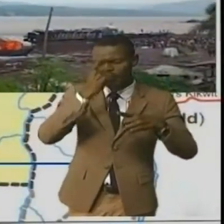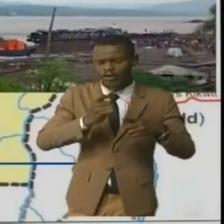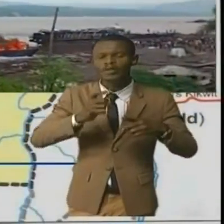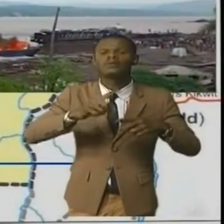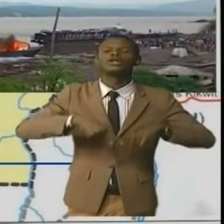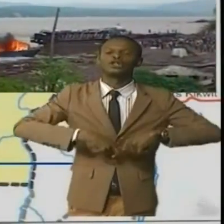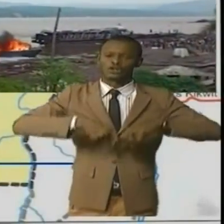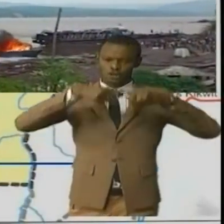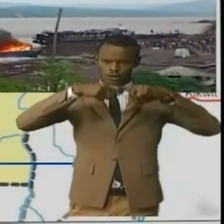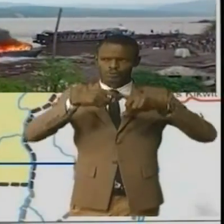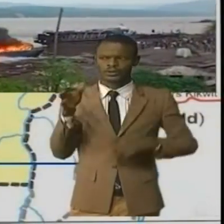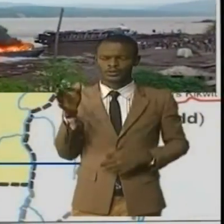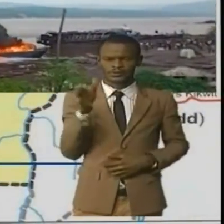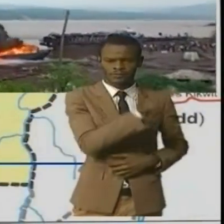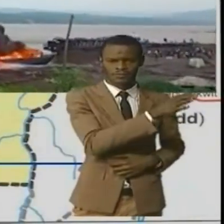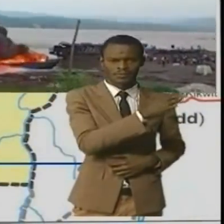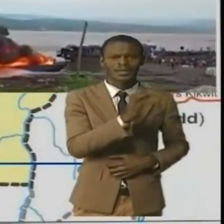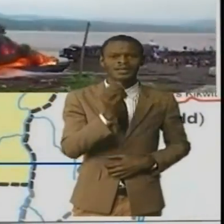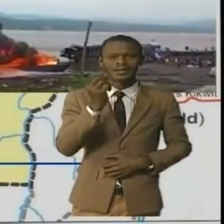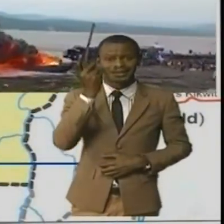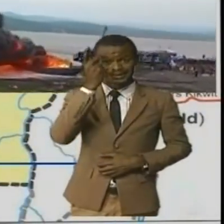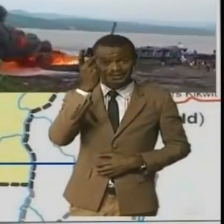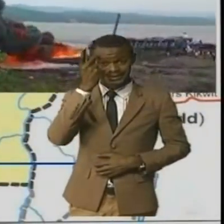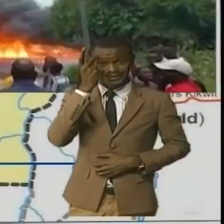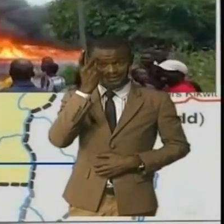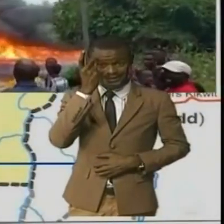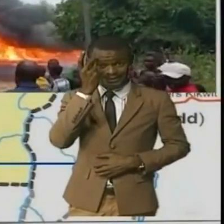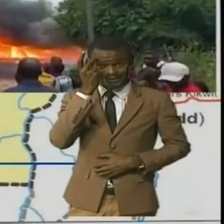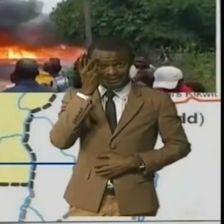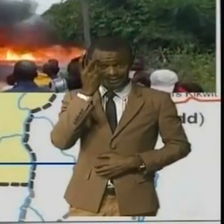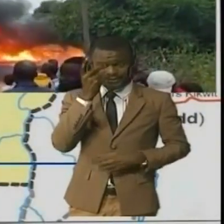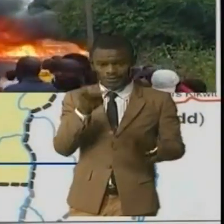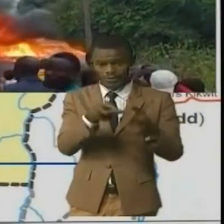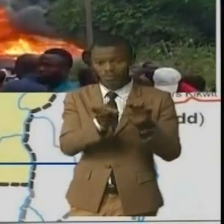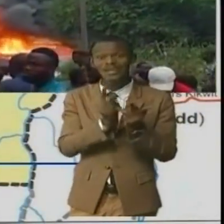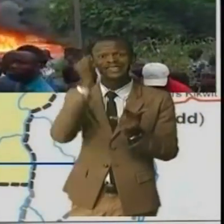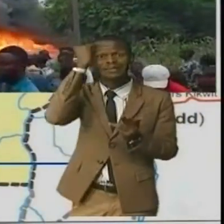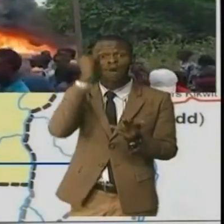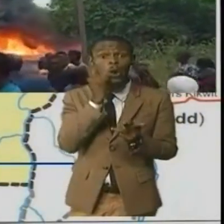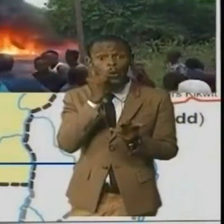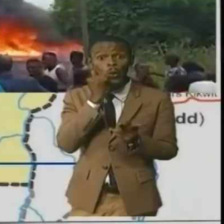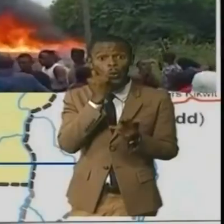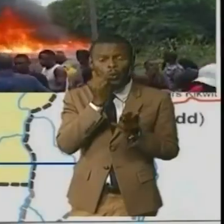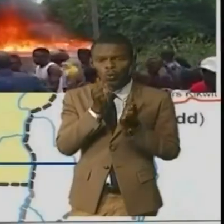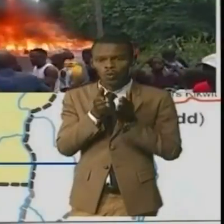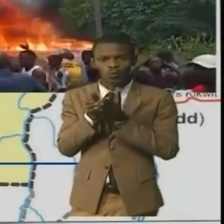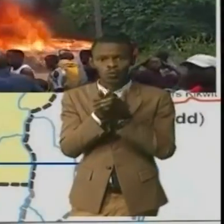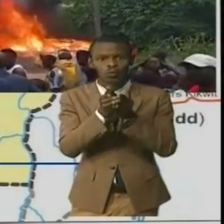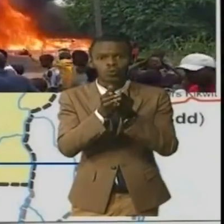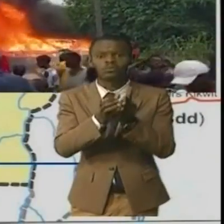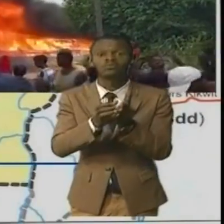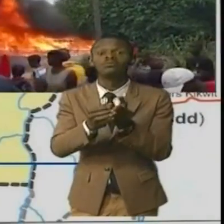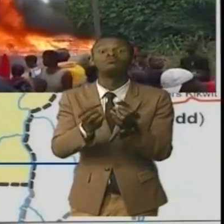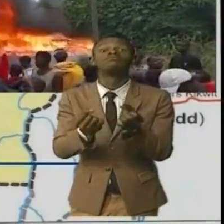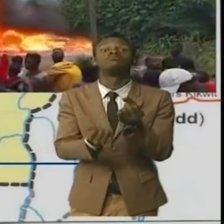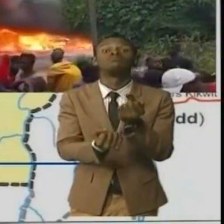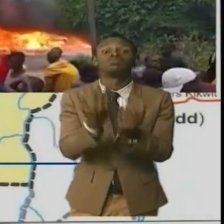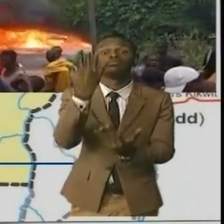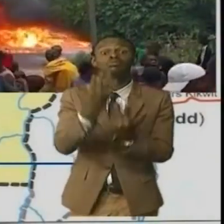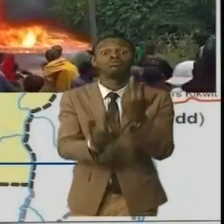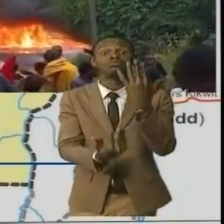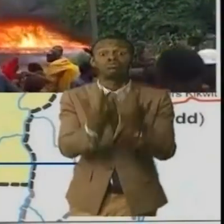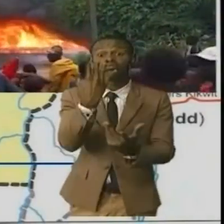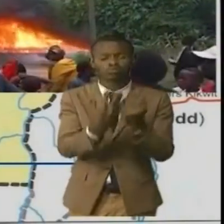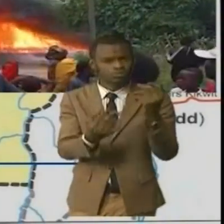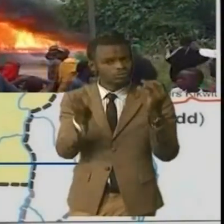s'était produit au port d'Engafoura dans la commune de Maluku où une baleinière appartenant pour Mbandaka a pris feu. Le ministre provincial de l'Intérieur a donné